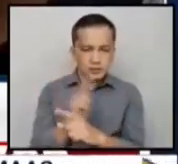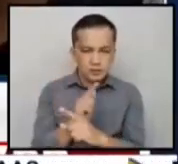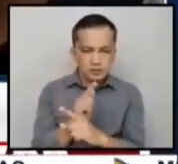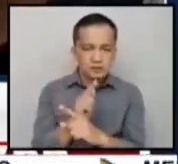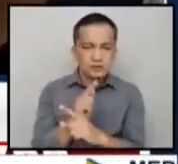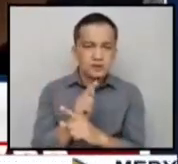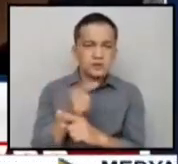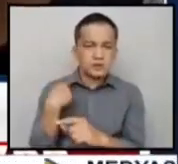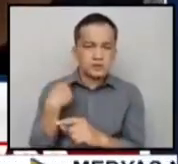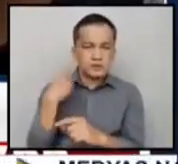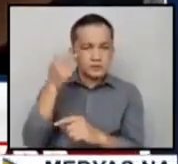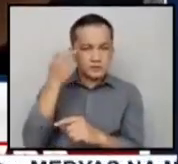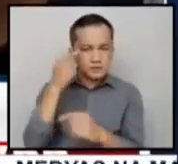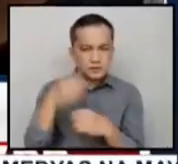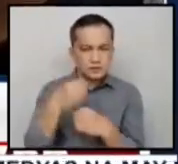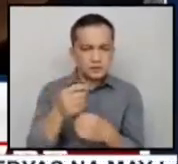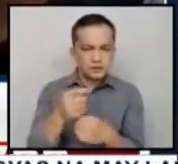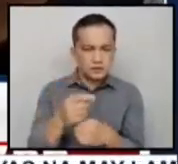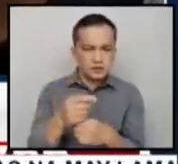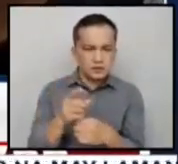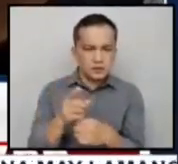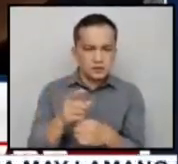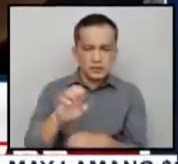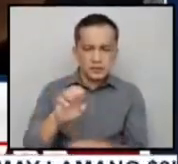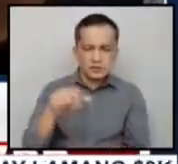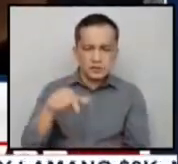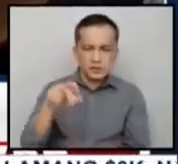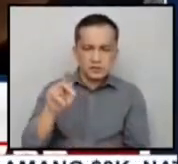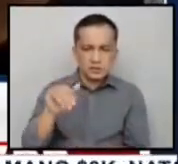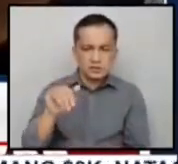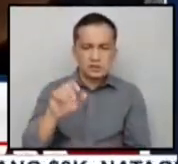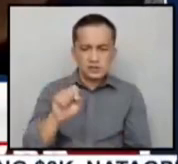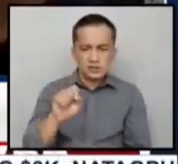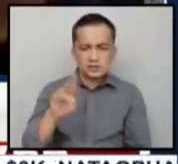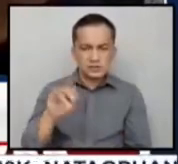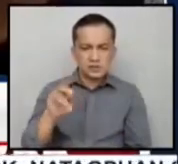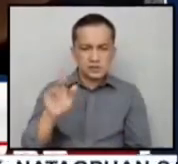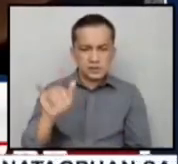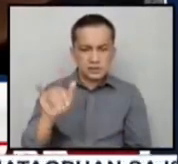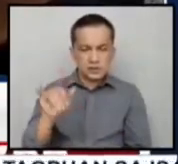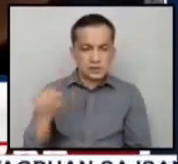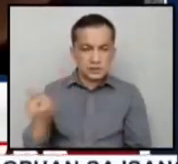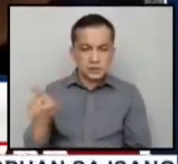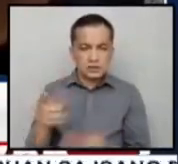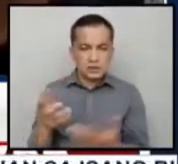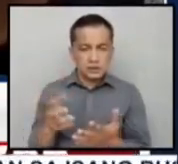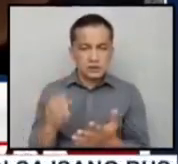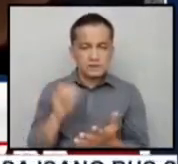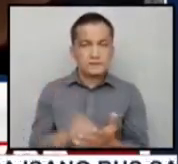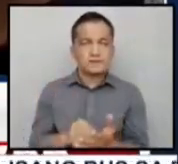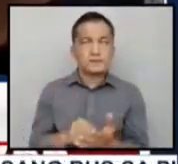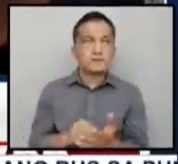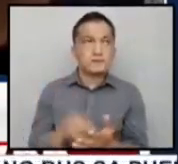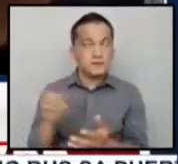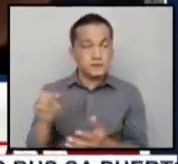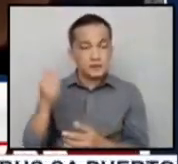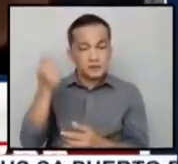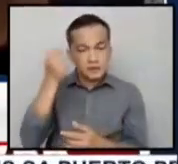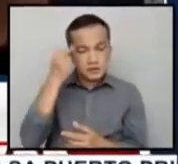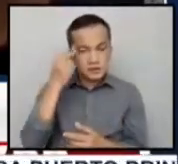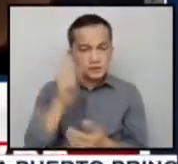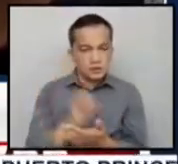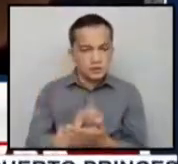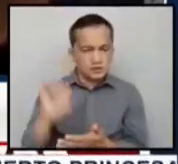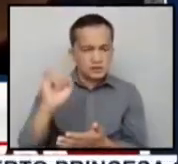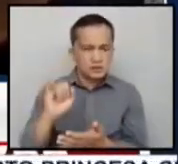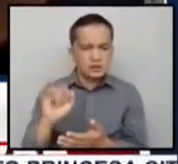pamahalaan na tinatawag natin equity subsidy, na kung saan po pagka sila po inangutang doon sa ating mga government institution o